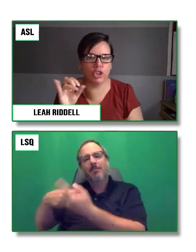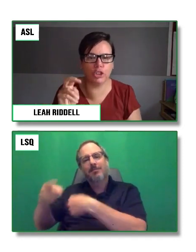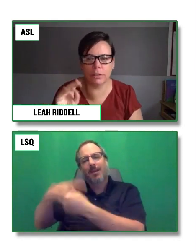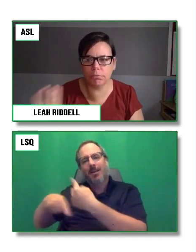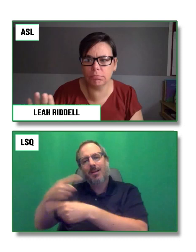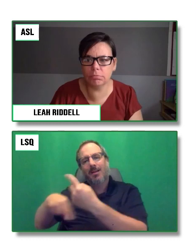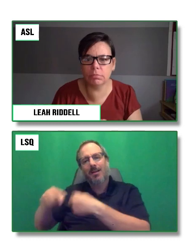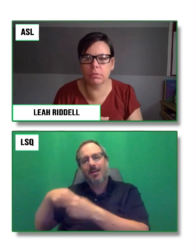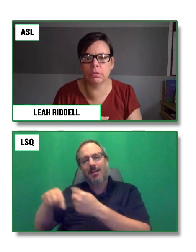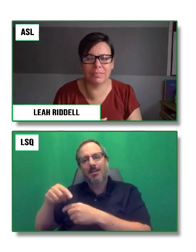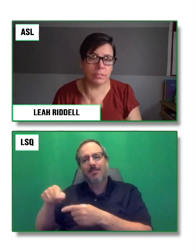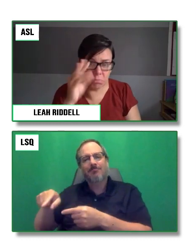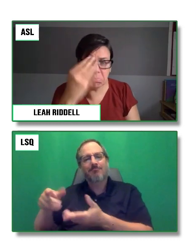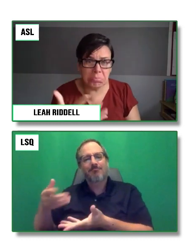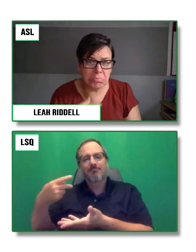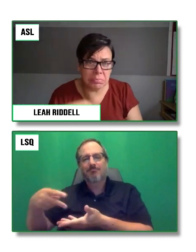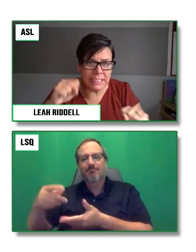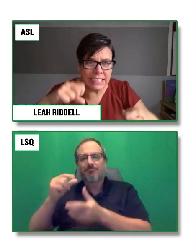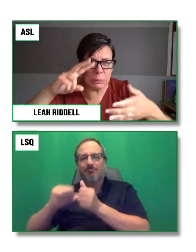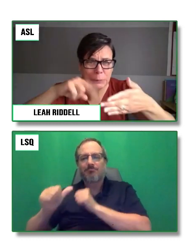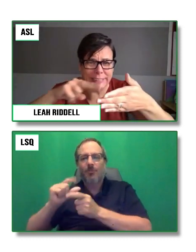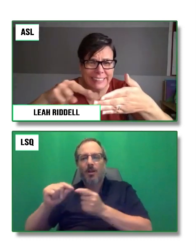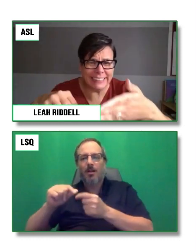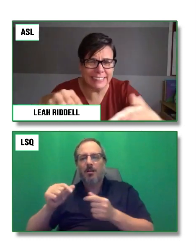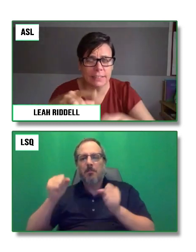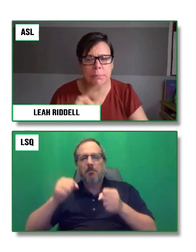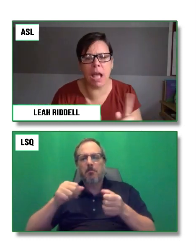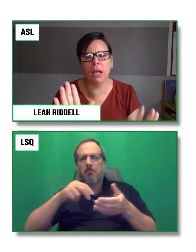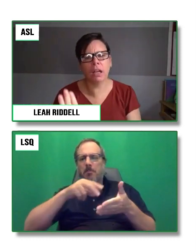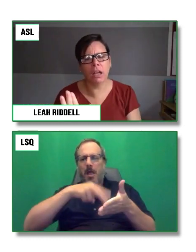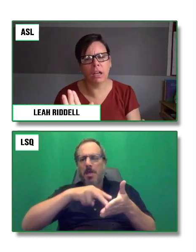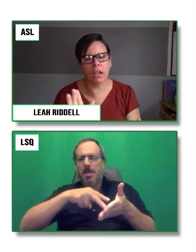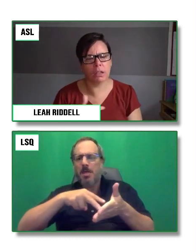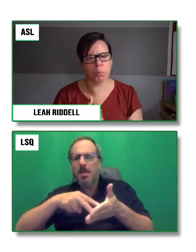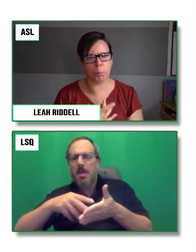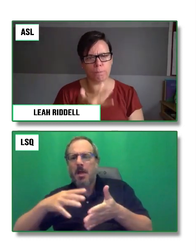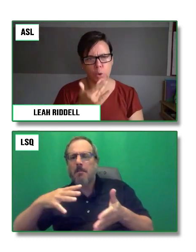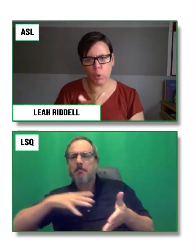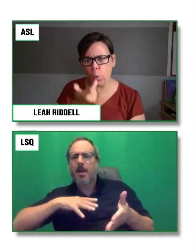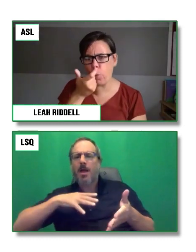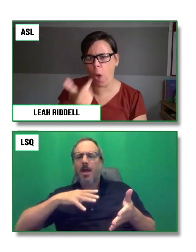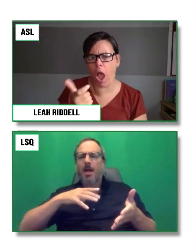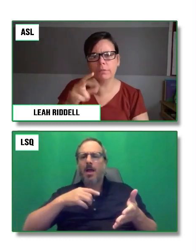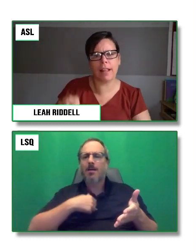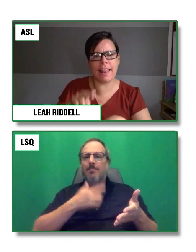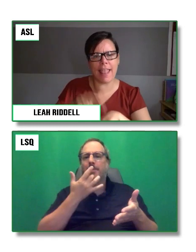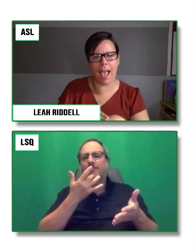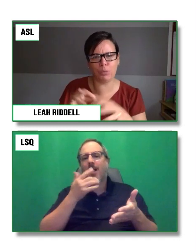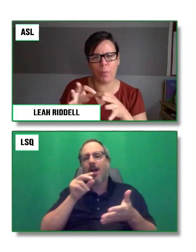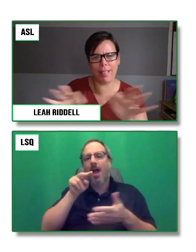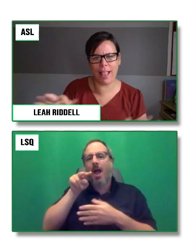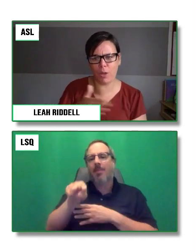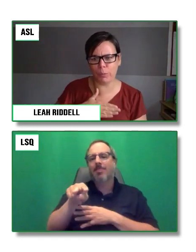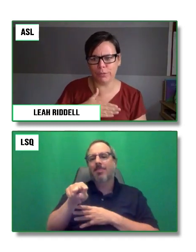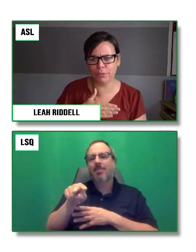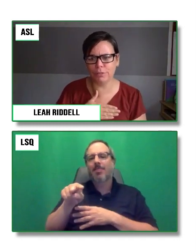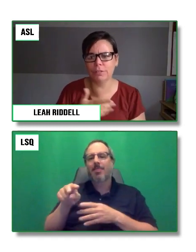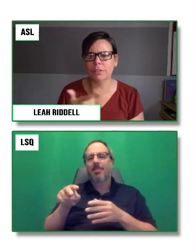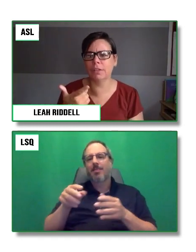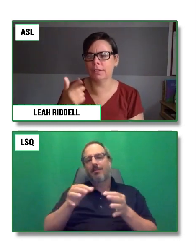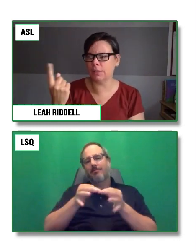Je peux balayer ce code et je vois la version en signe de ce texte en anglais. Évidemment, je peux